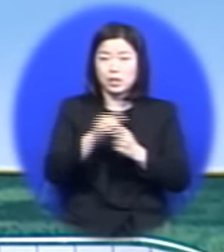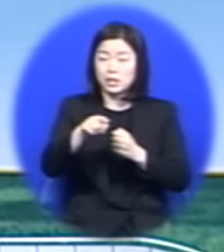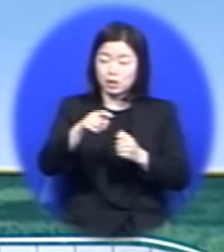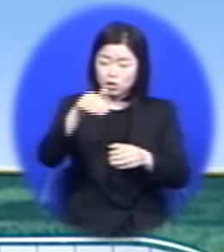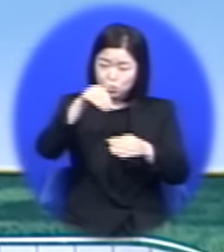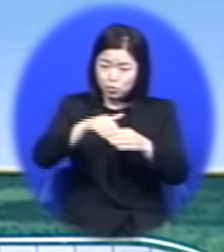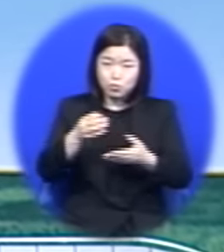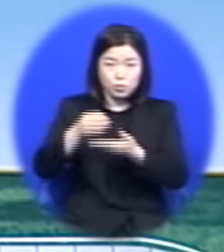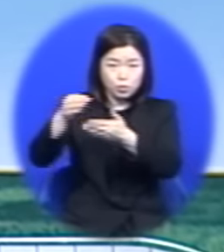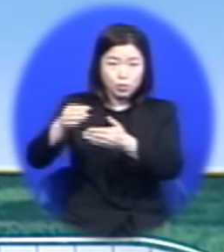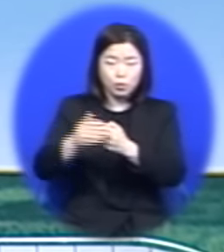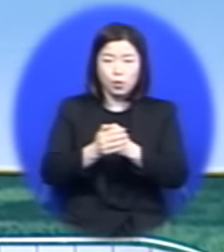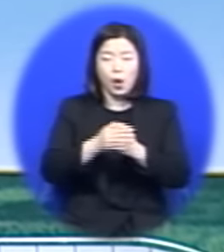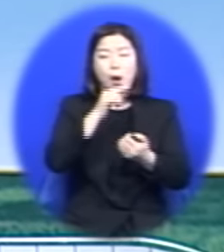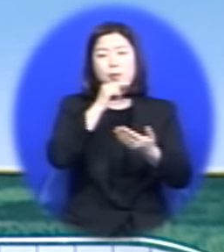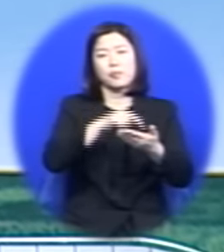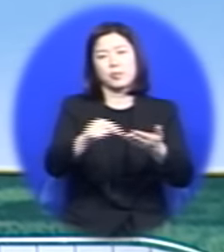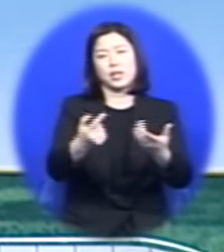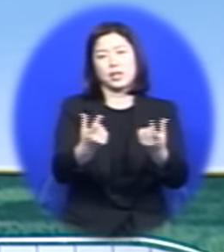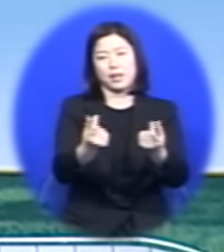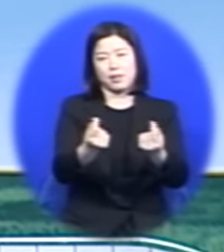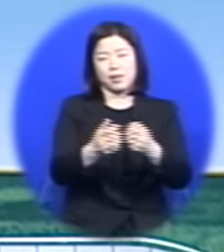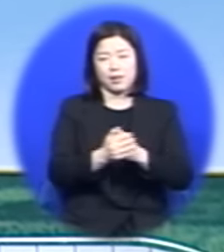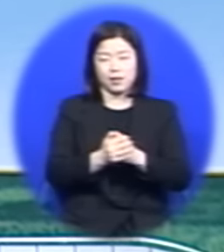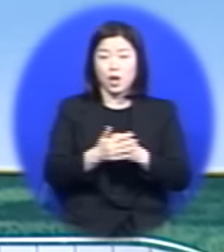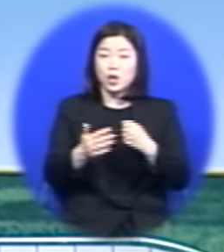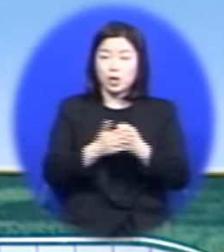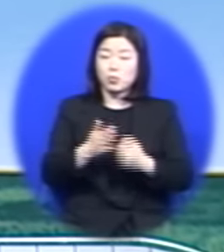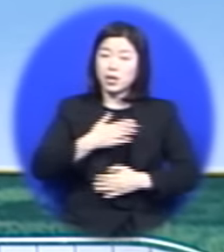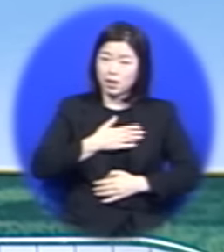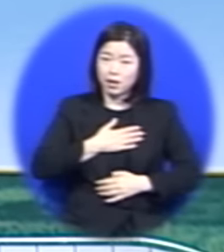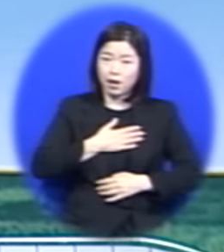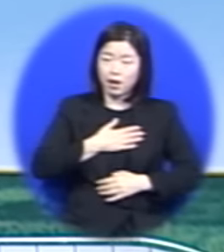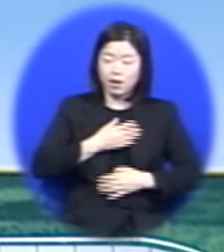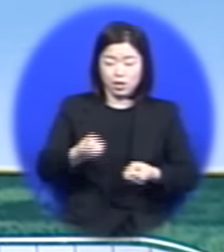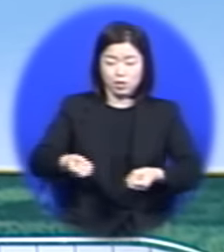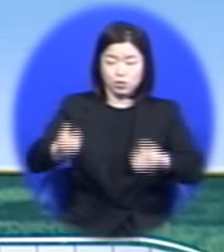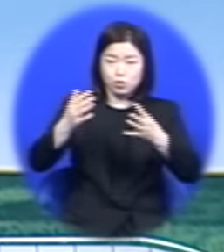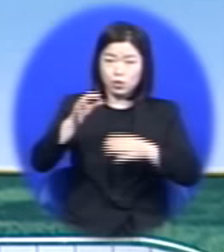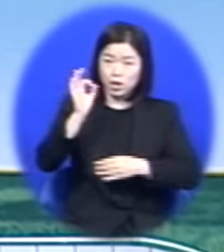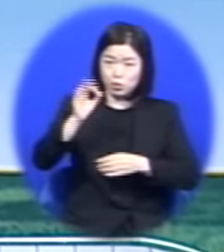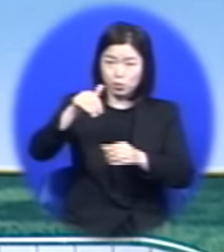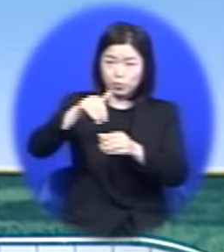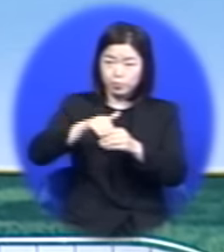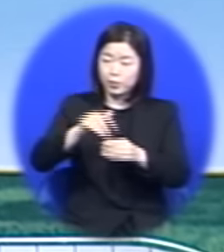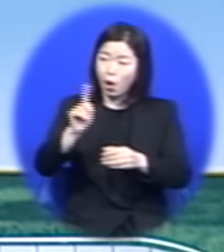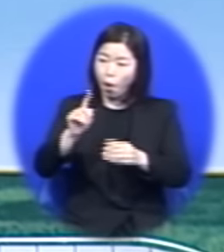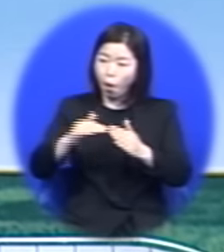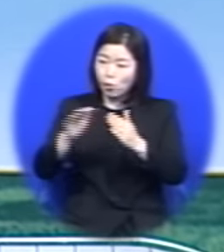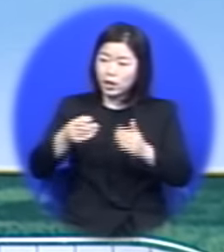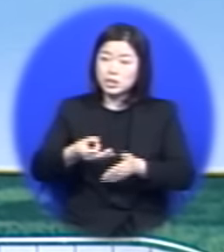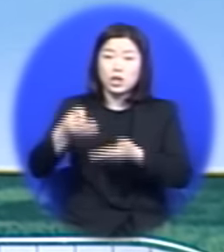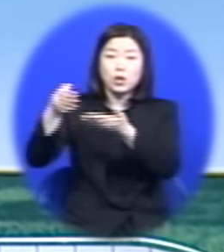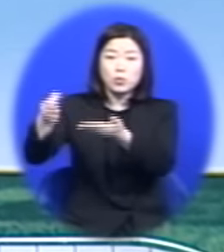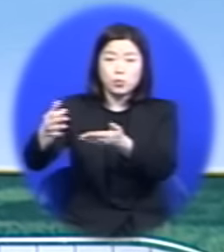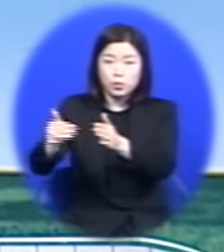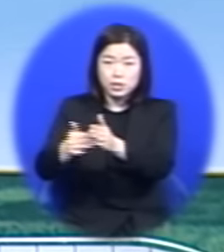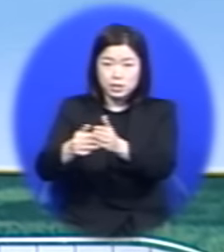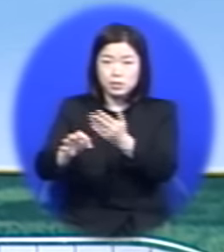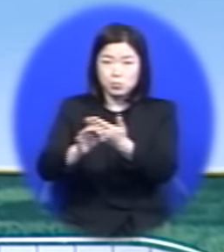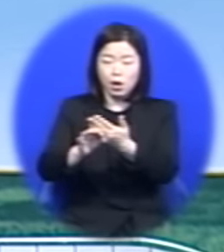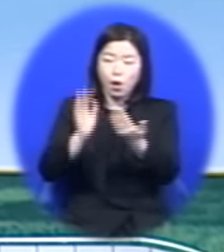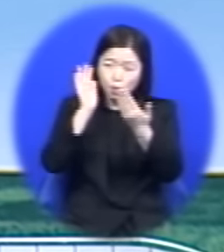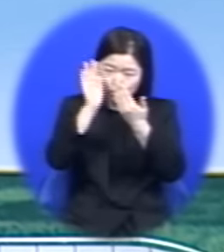부조는 빚 같아요. 그래서 내가 축의금을 어느 가정에 했으면